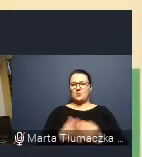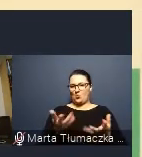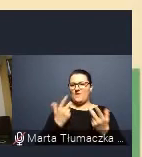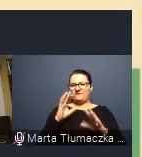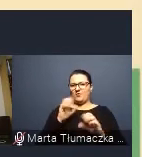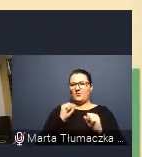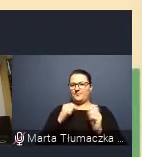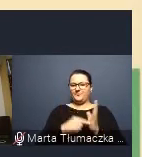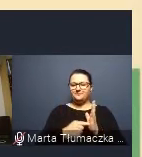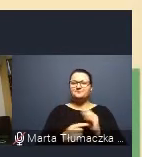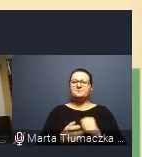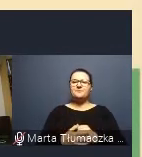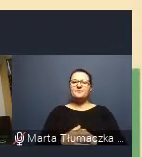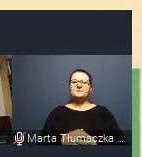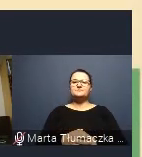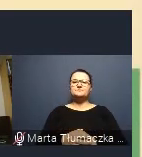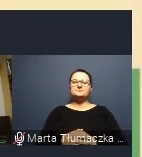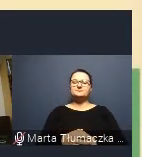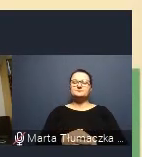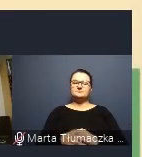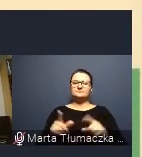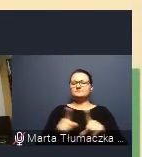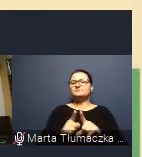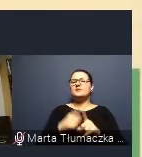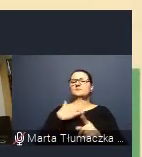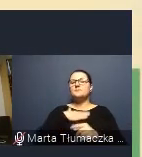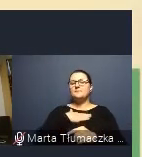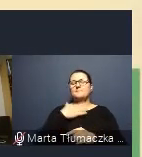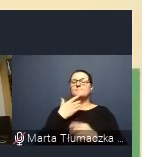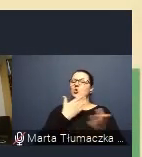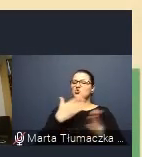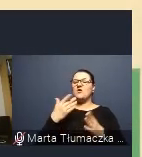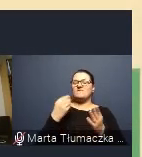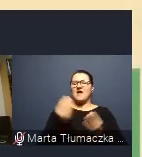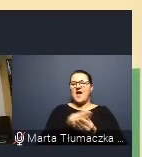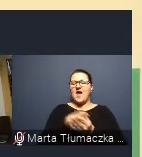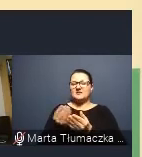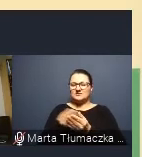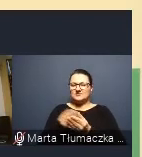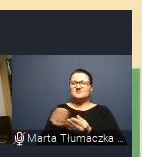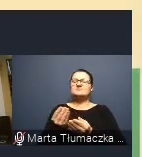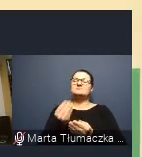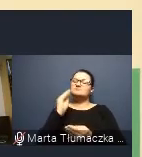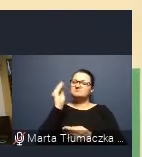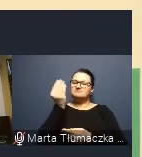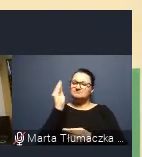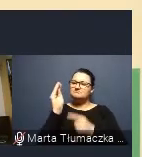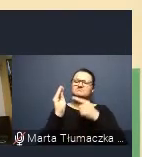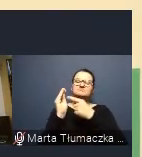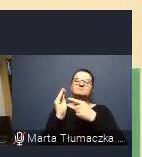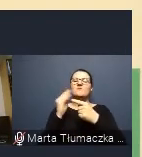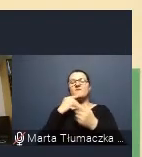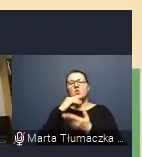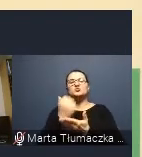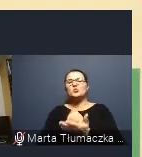Poza tym, tak jak wspomniałam, no miałam gotowe karty. Tu między innymi te karty wykorzystywałam wówczas, kiedy widziałam, że